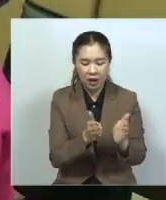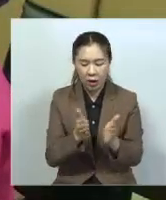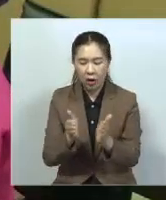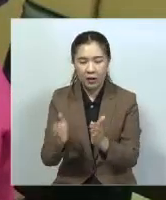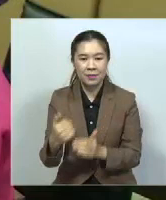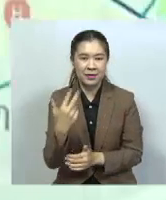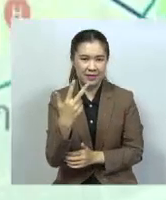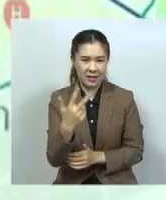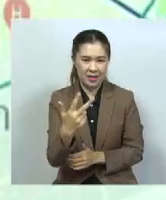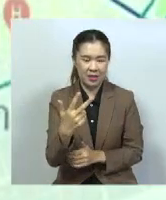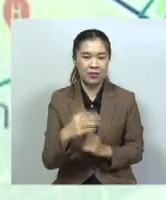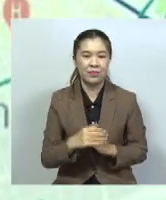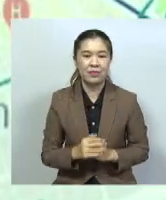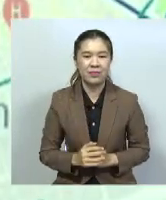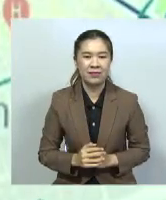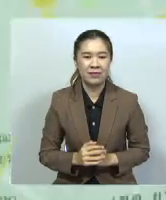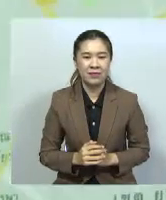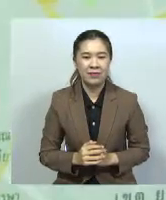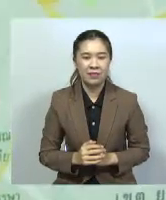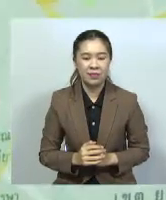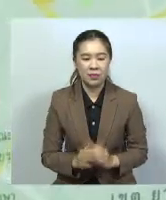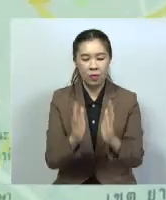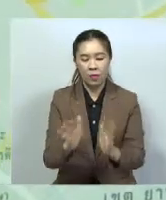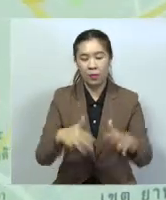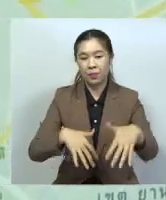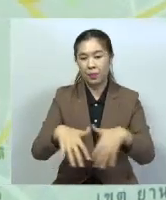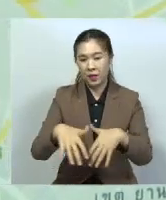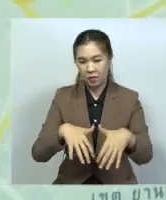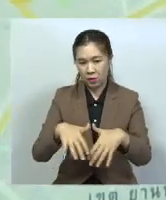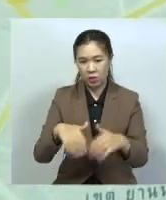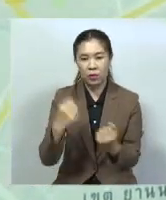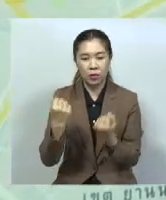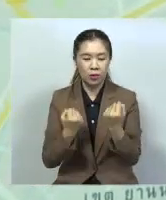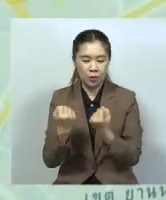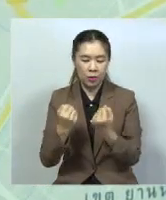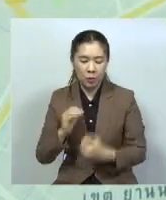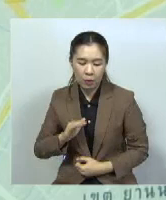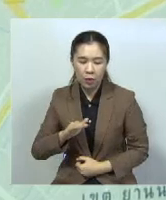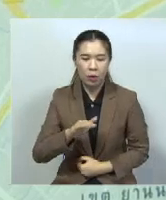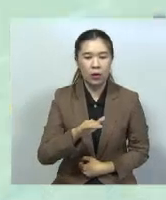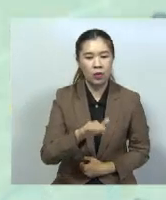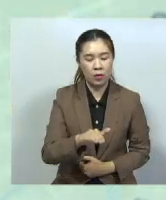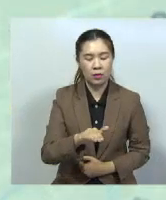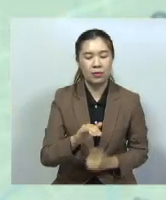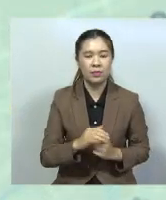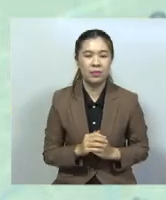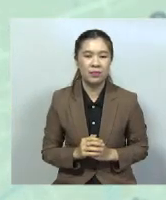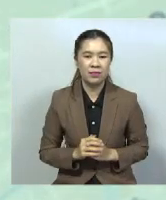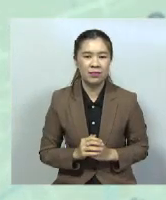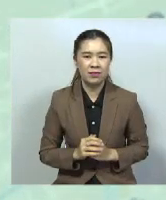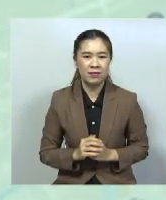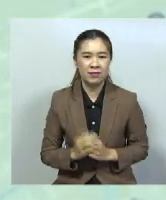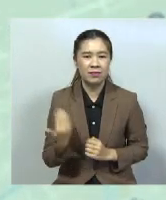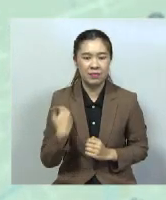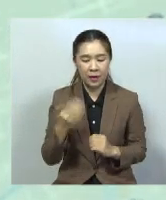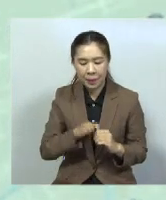เส้นทางหลักด้วยนะคะได้แก่เส้นทางที่ประชาชนที่จะสัญจรผ่านถนนสุขสวัสดิ์ย่านขาเข้านะคะอันนี้ส